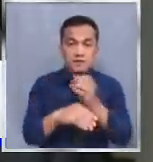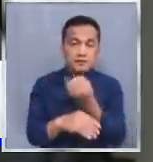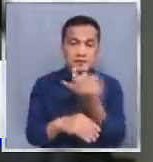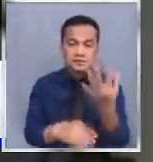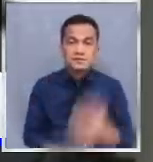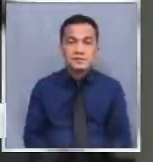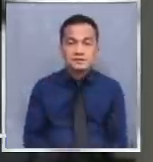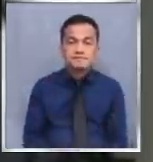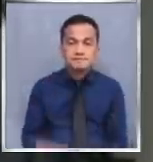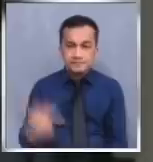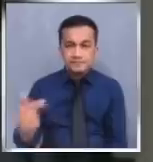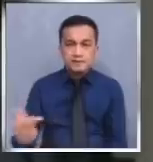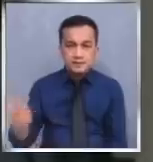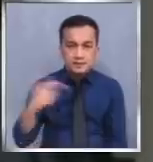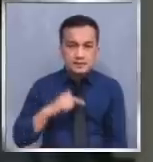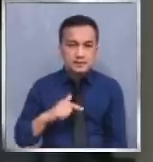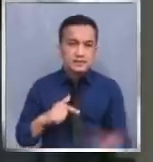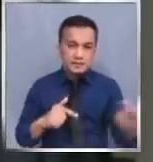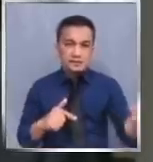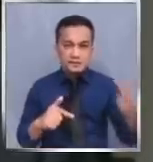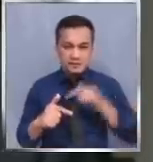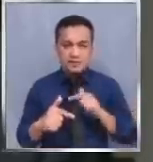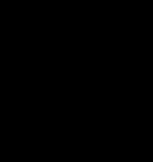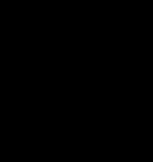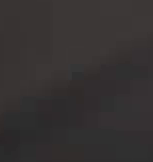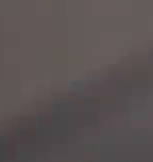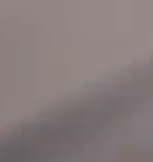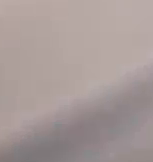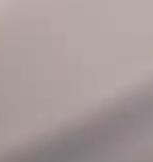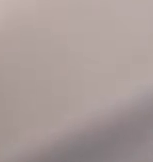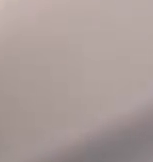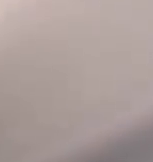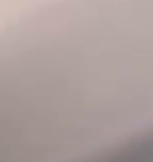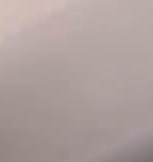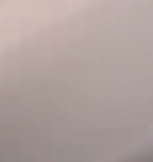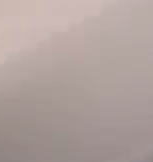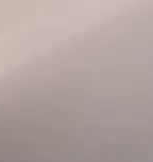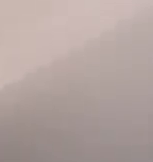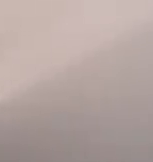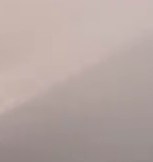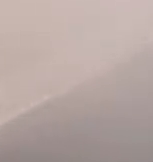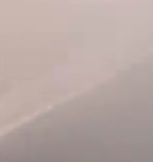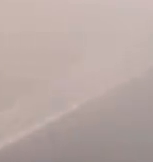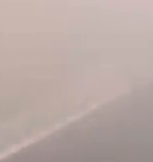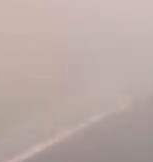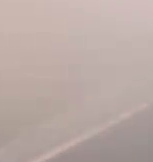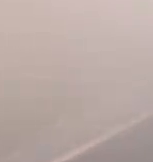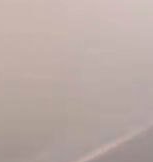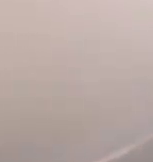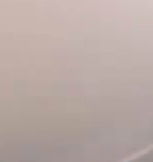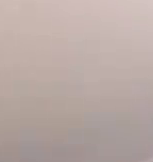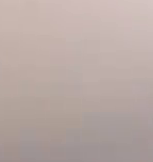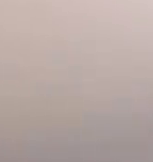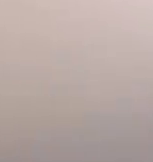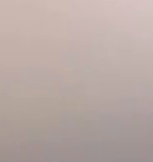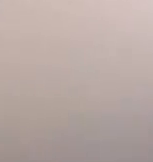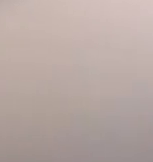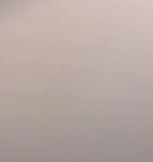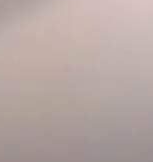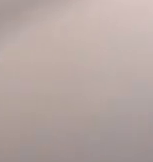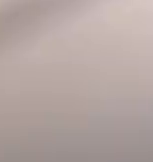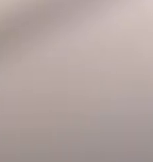Alves, Ivan Mayrina, Nakatutok, 24 Horas. Hindi natutulog ang mga balita. Kaya para sa pinakasariwang